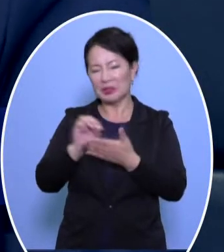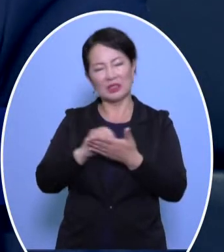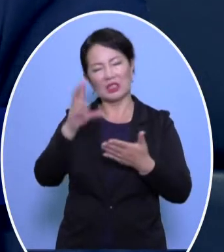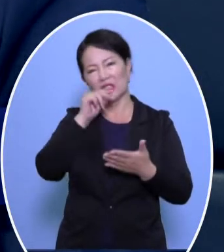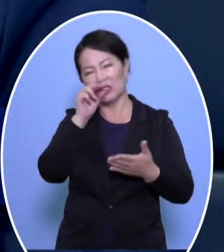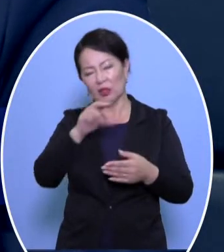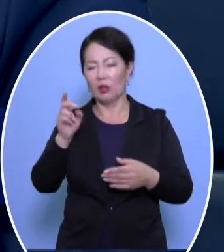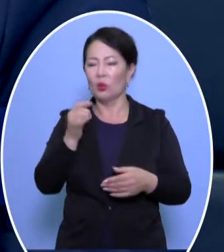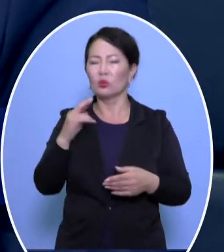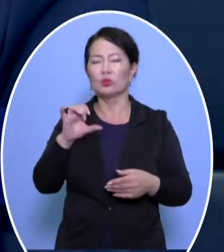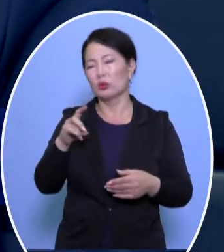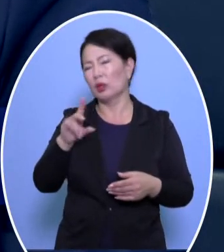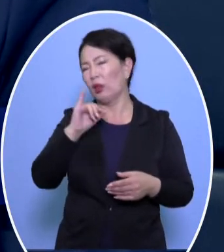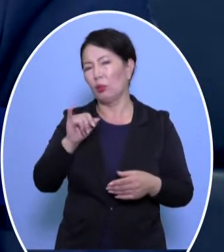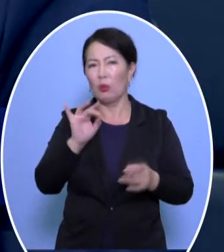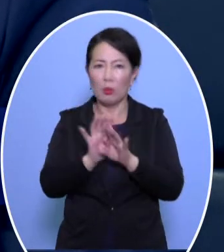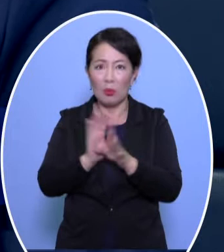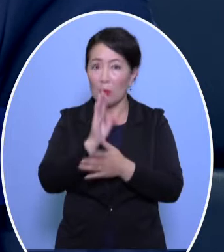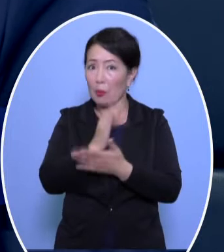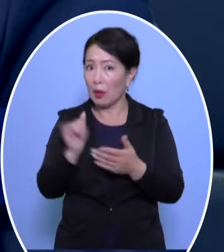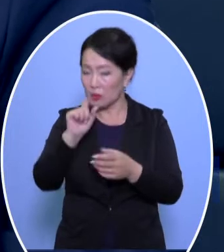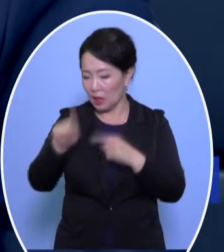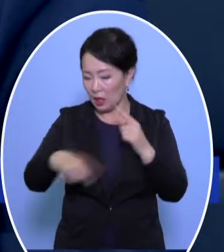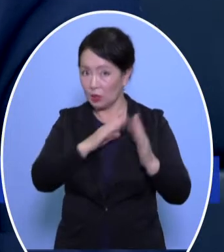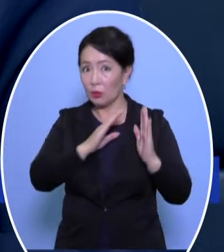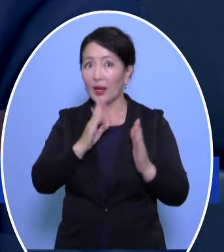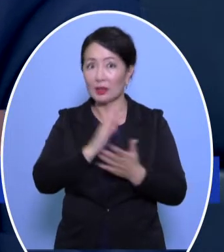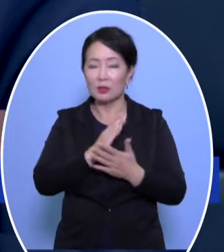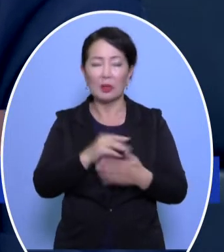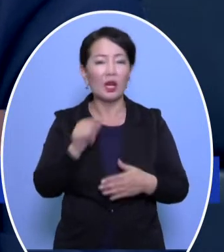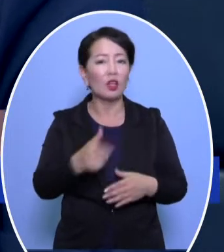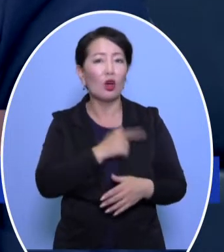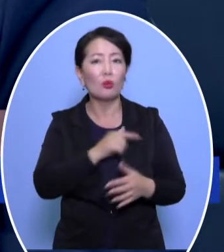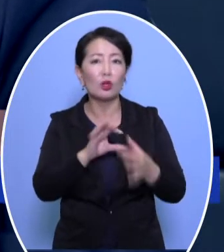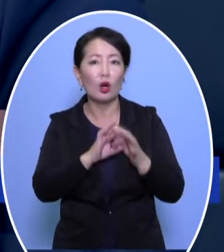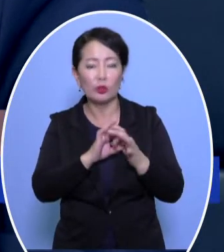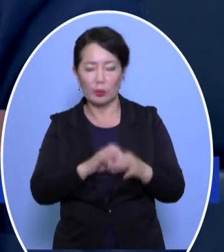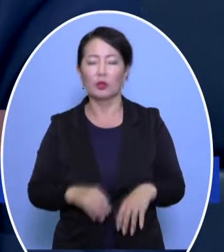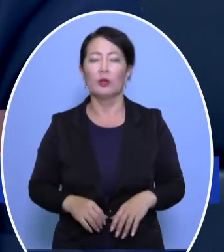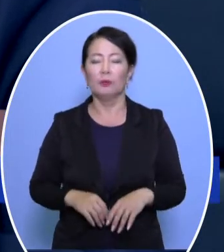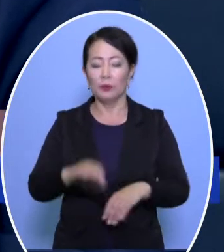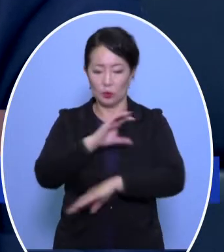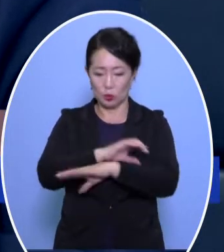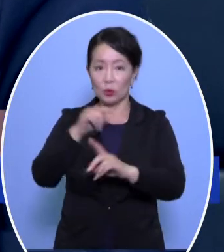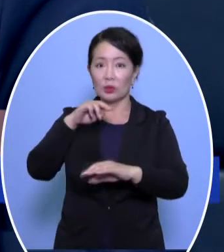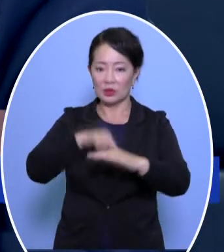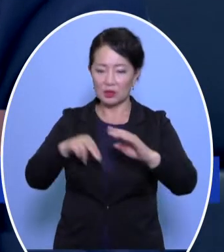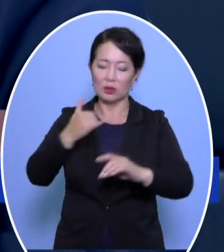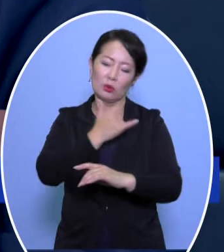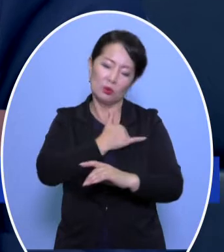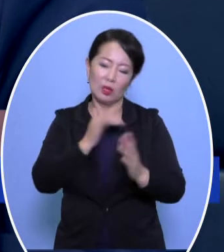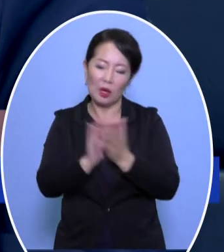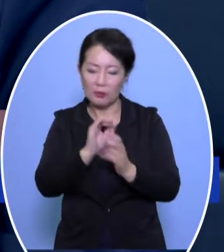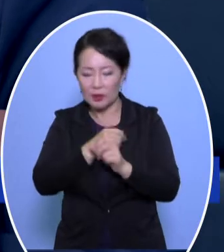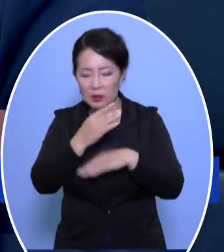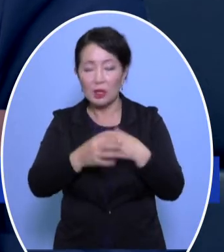дээр олон бичиг баримт шаарж байгаа. Хүн сурталгүй сурталт гаргаж ийн үгүй юу гэсэн асуулаар илүүдгээр хандсан байсан. За энэ гомдлууд дээр тухай бүрэн дээр бол тухай сургууль